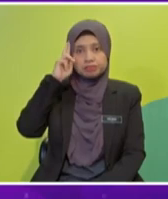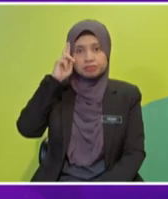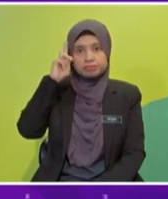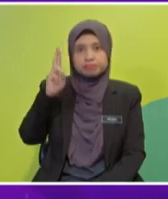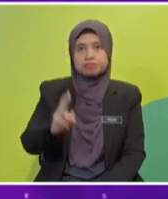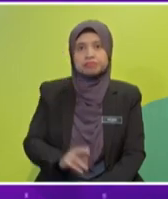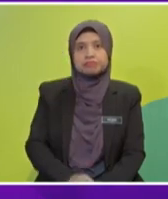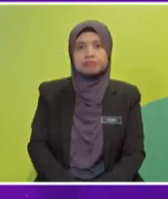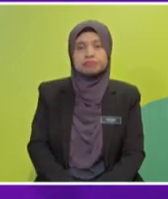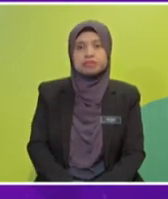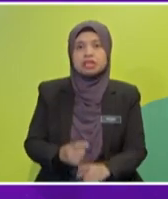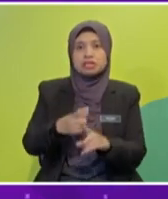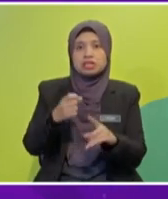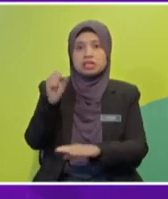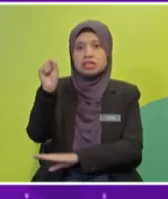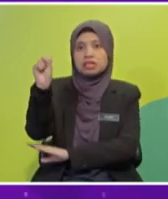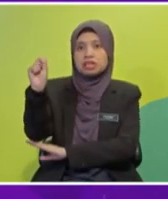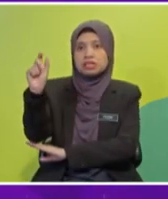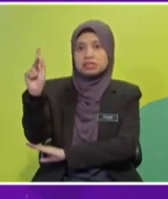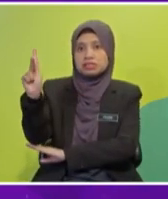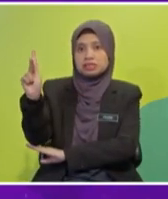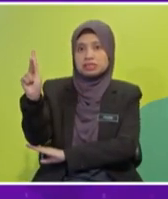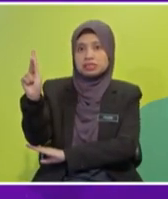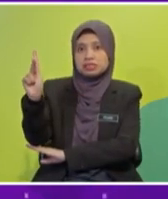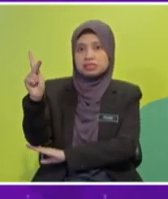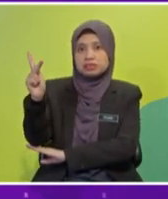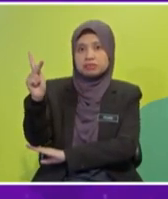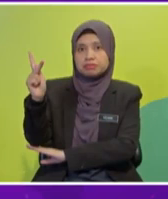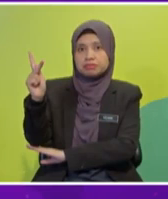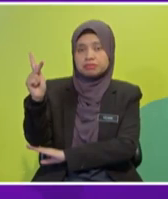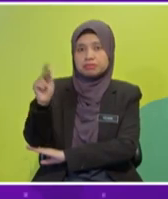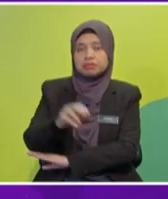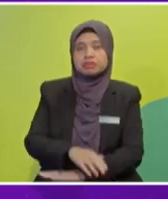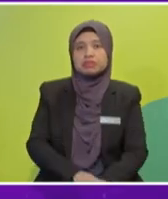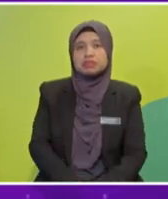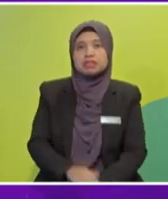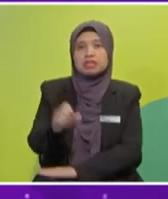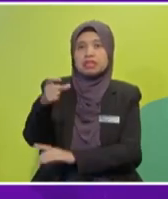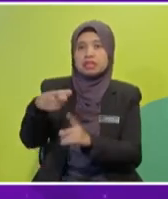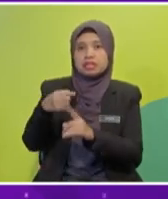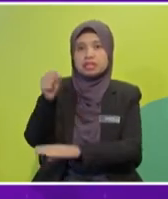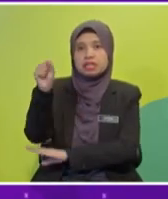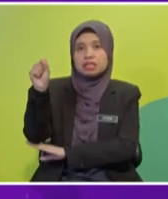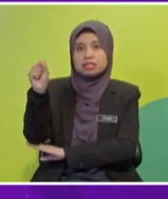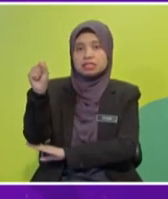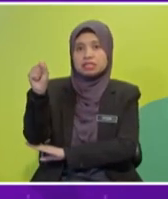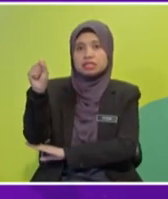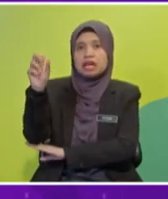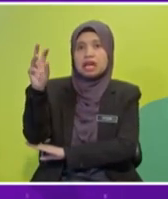Muhammad Shah dari SK bukan SK. Ini dari Sekolah Rendah